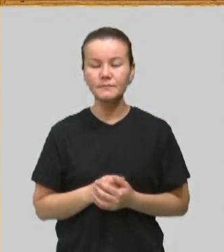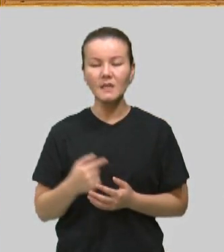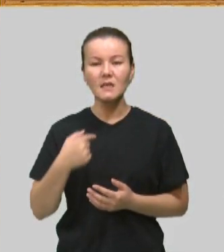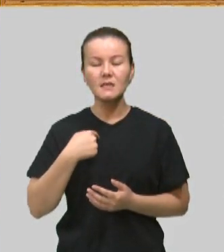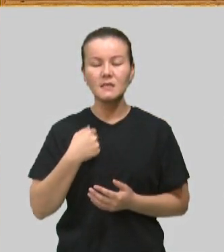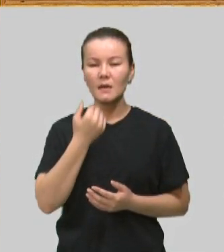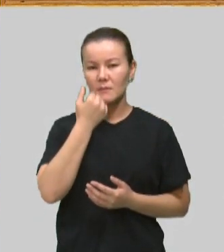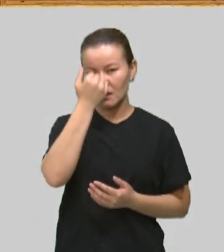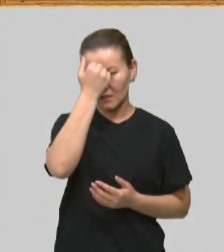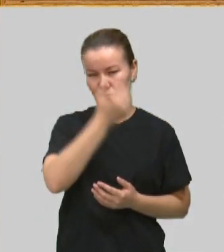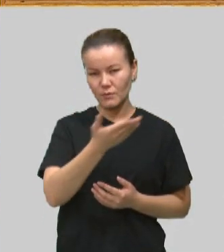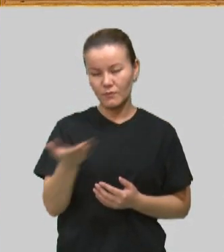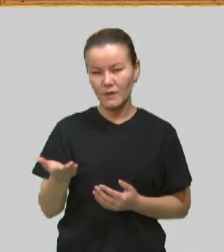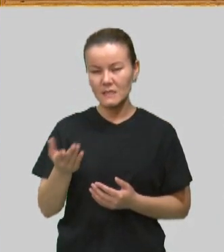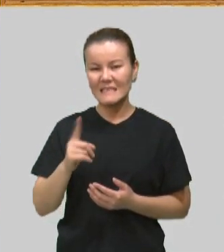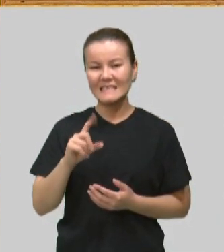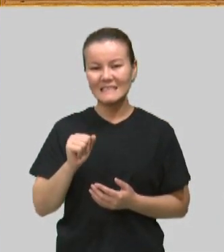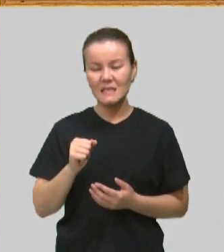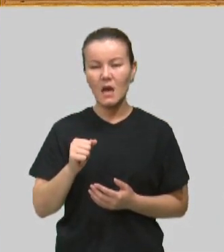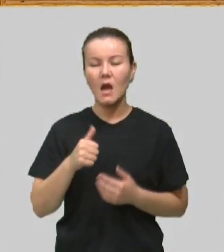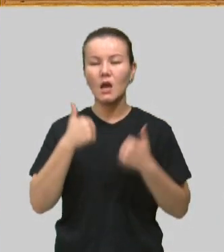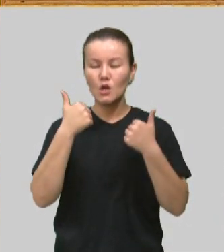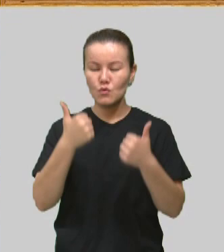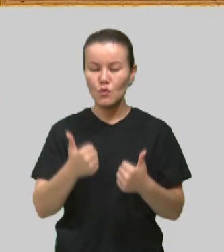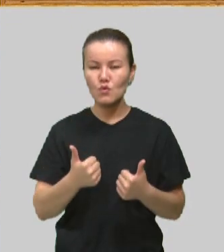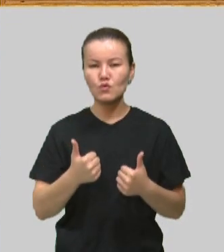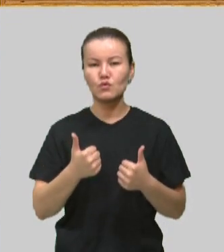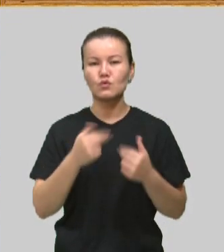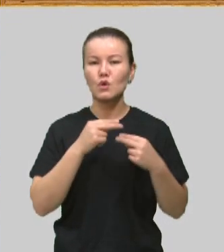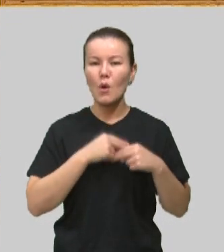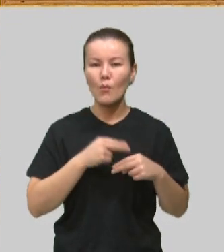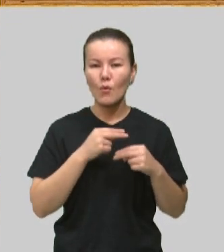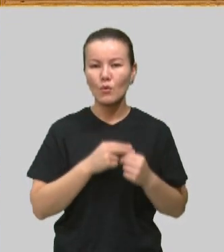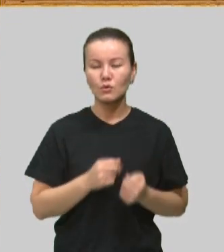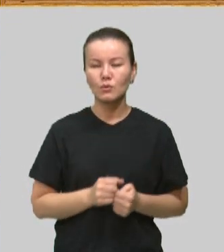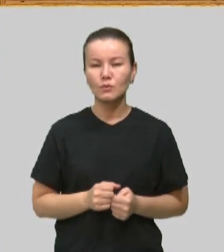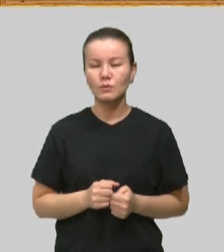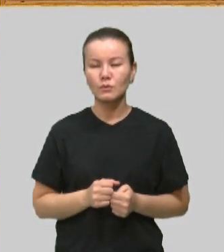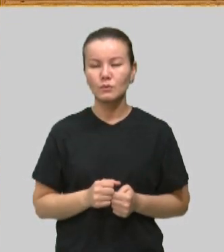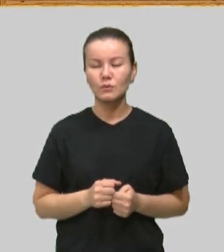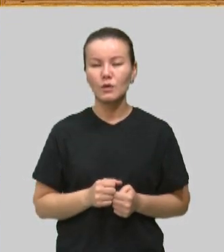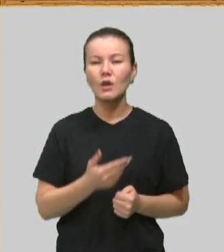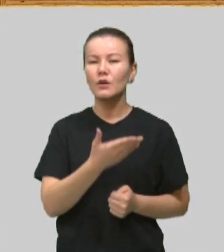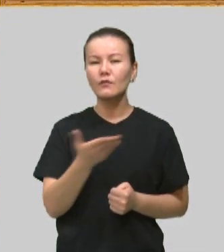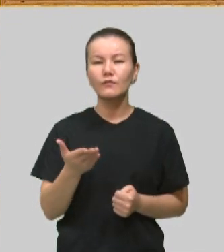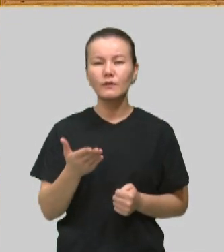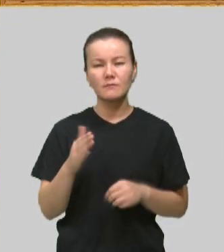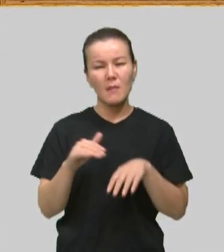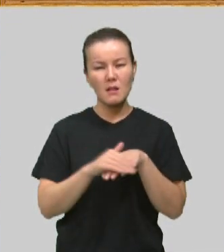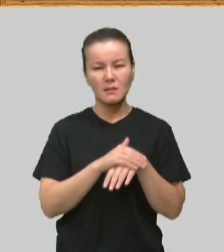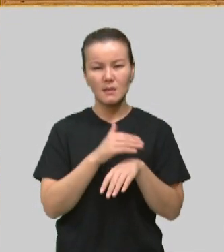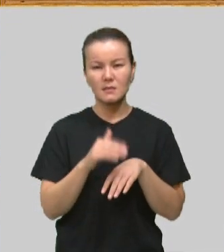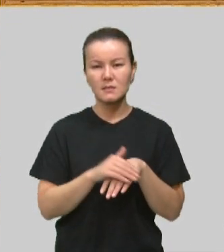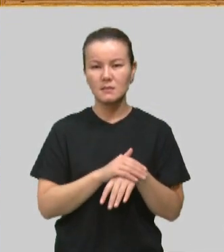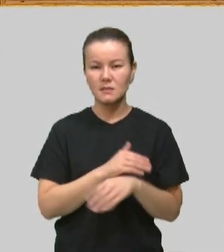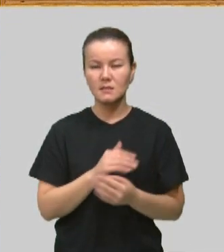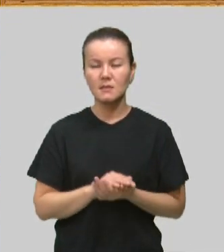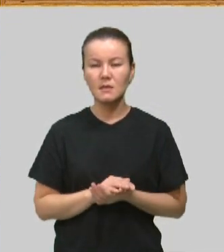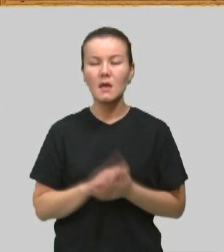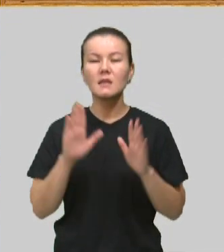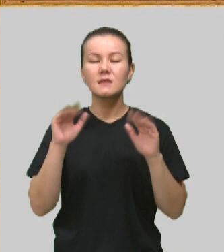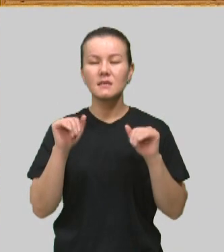Я благодарю вас за плодотворную работу. Вы молодцы!